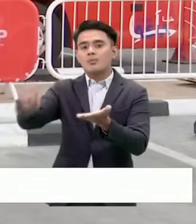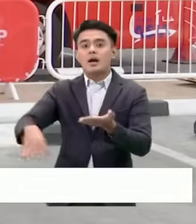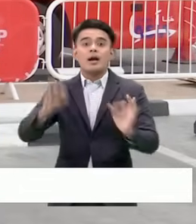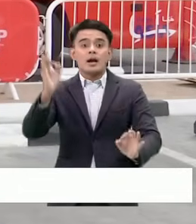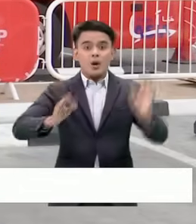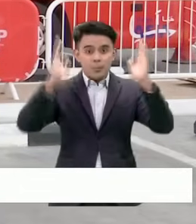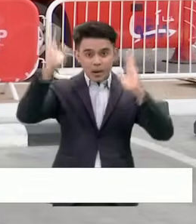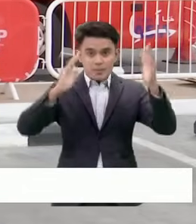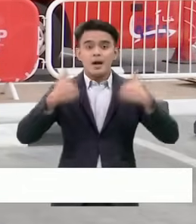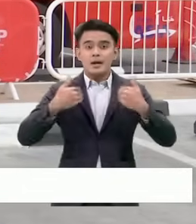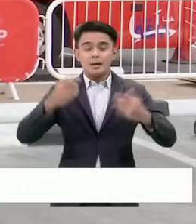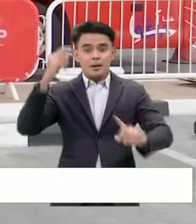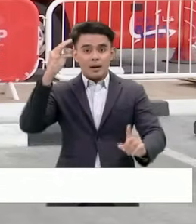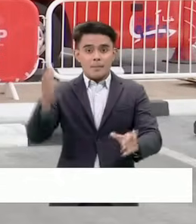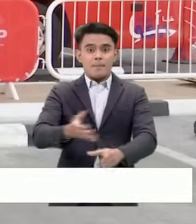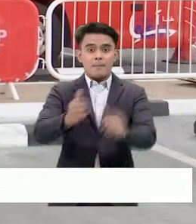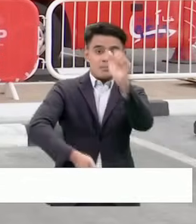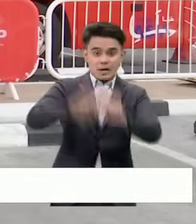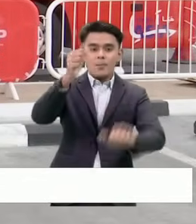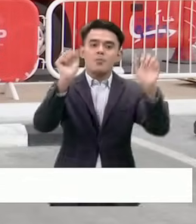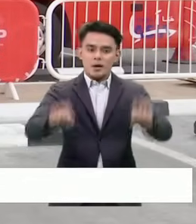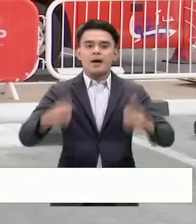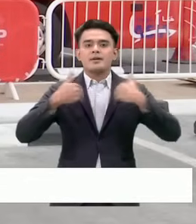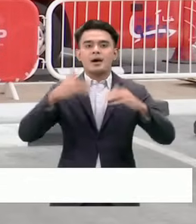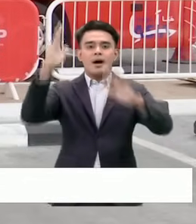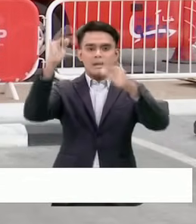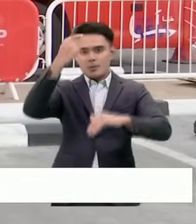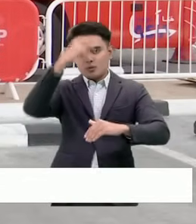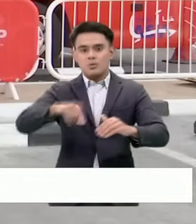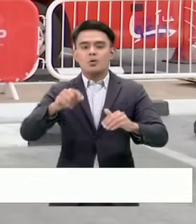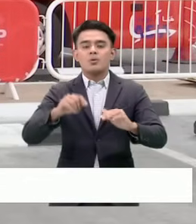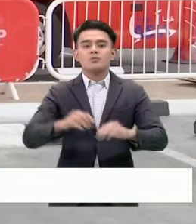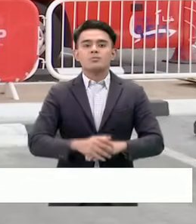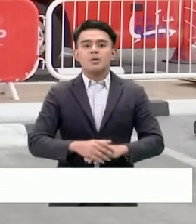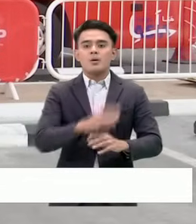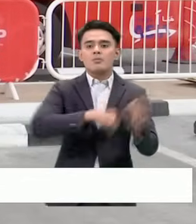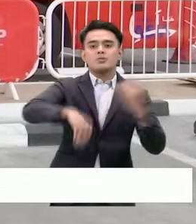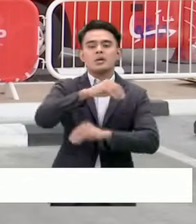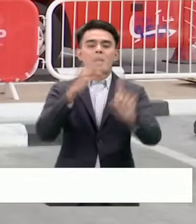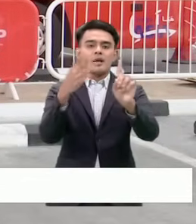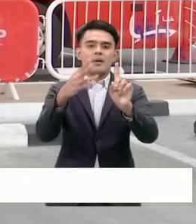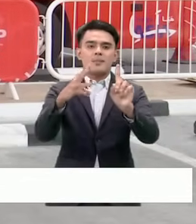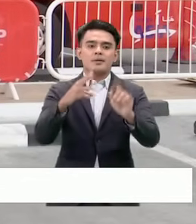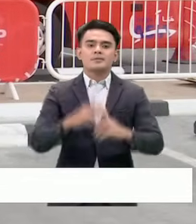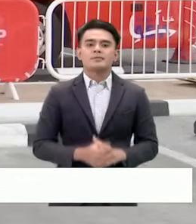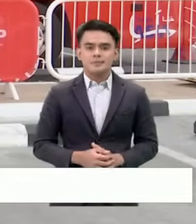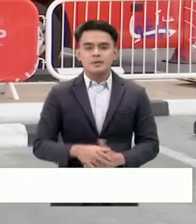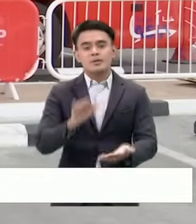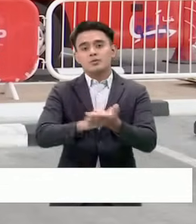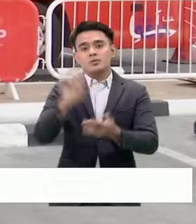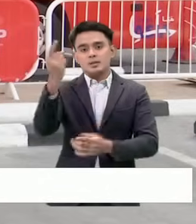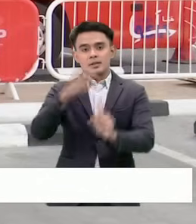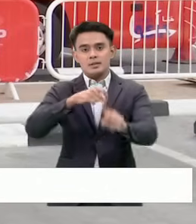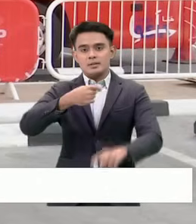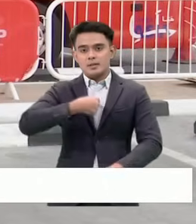mata masih ada peluang dan juga harapan untuk marah ke pusingan 16 akhir itu saja dari saya